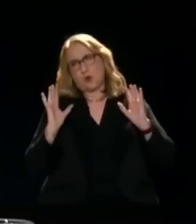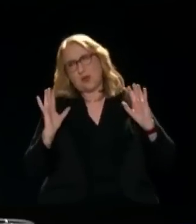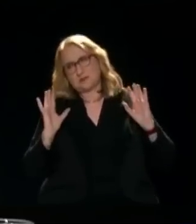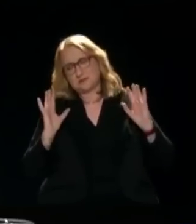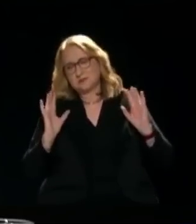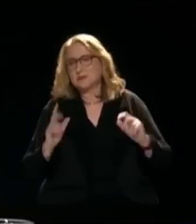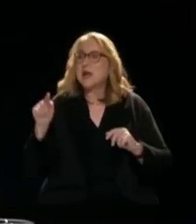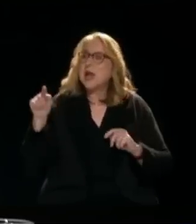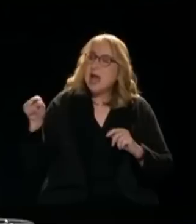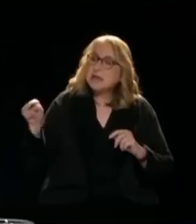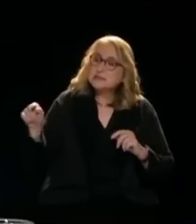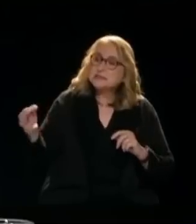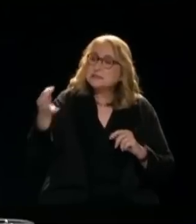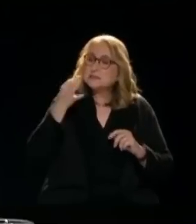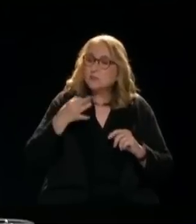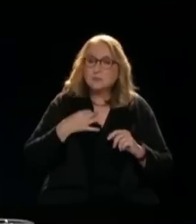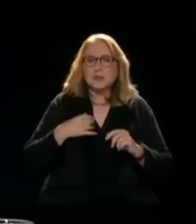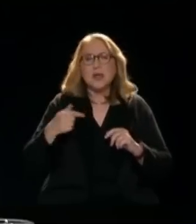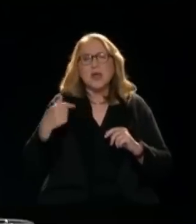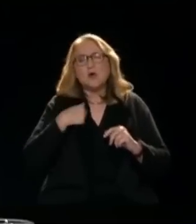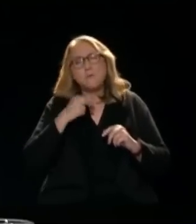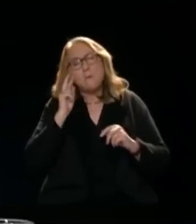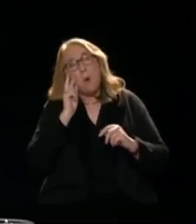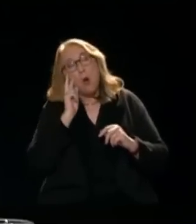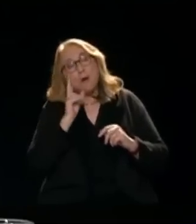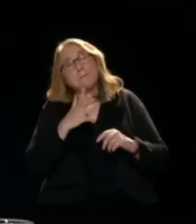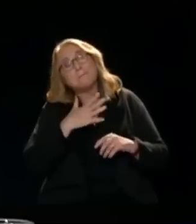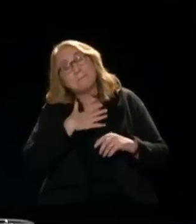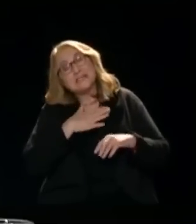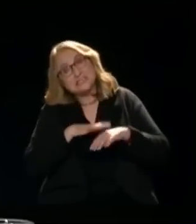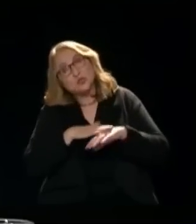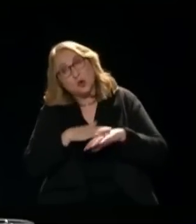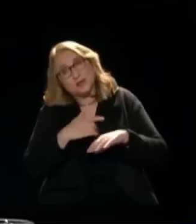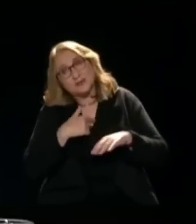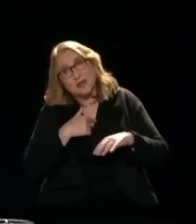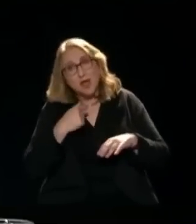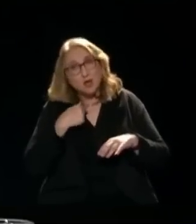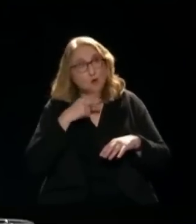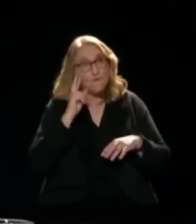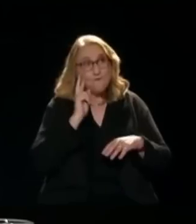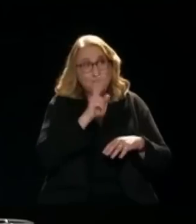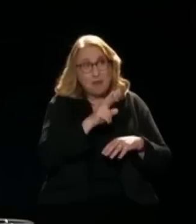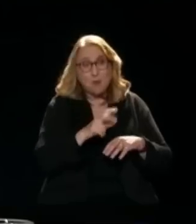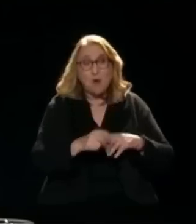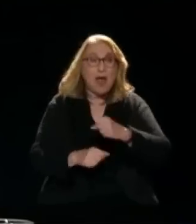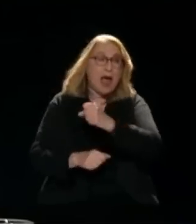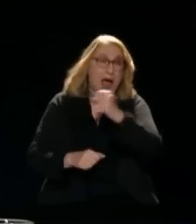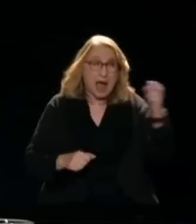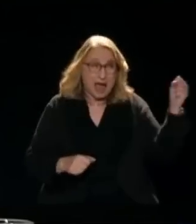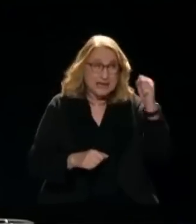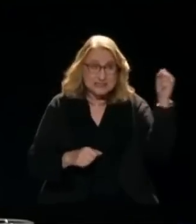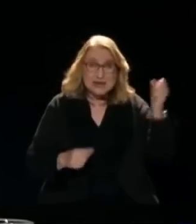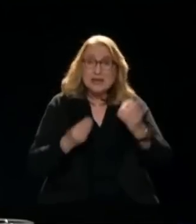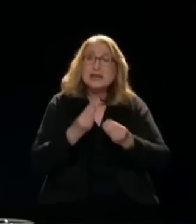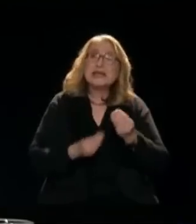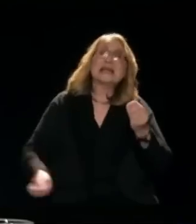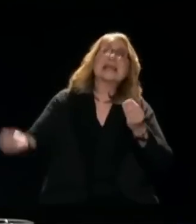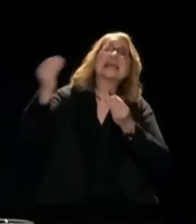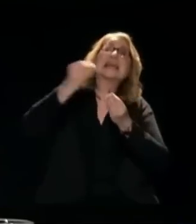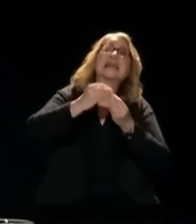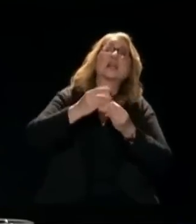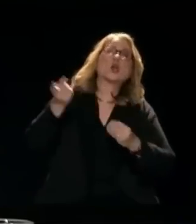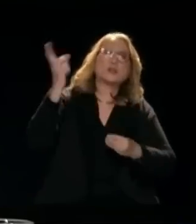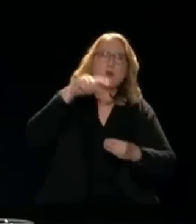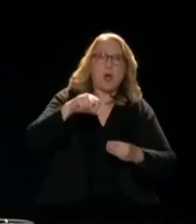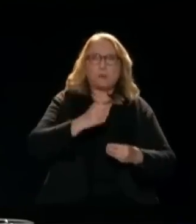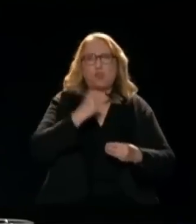η σημερινή αριστερά είναι πιο δεξιά από τη δεξιά. Να με συγχωρείτε, υλοποιεί ακριβώς το ρητό του Βαρόνου